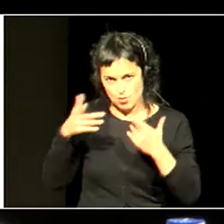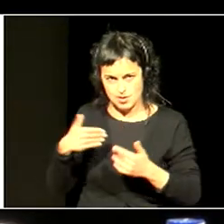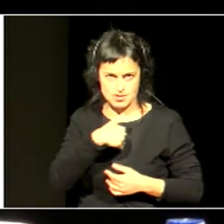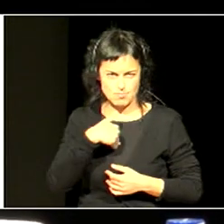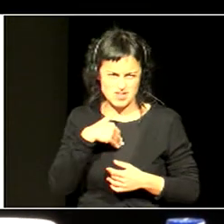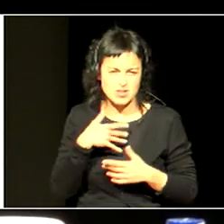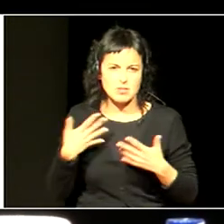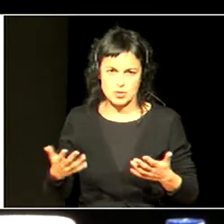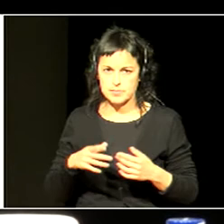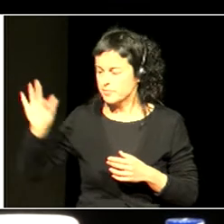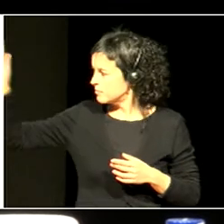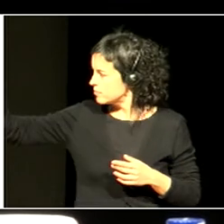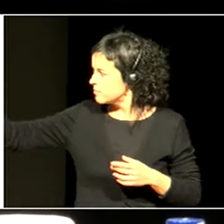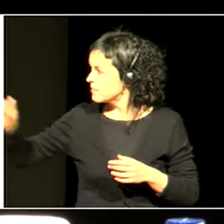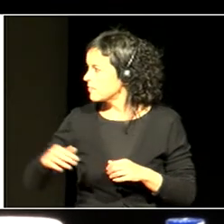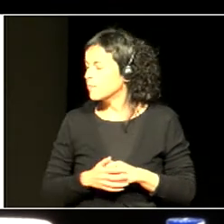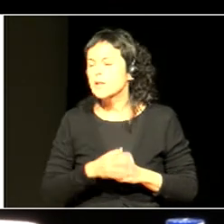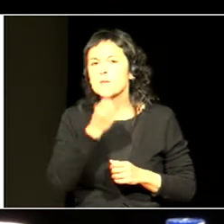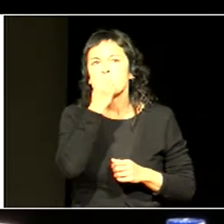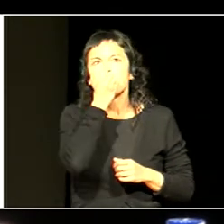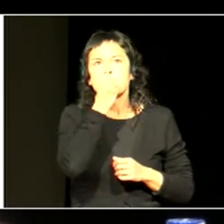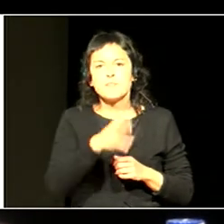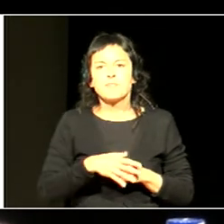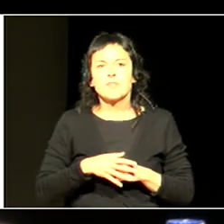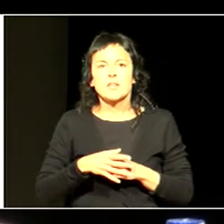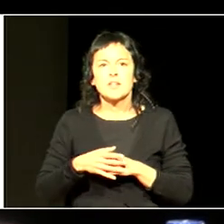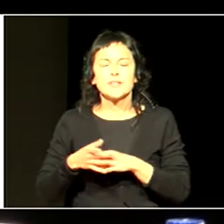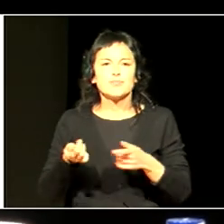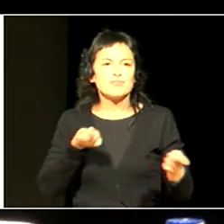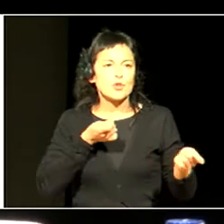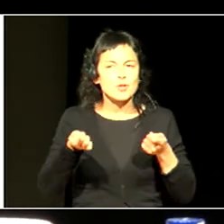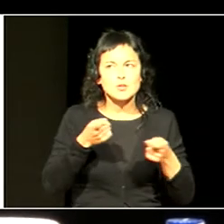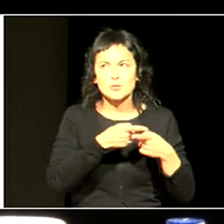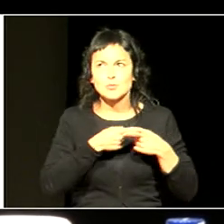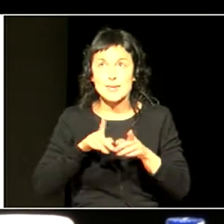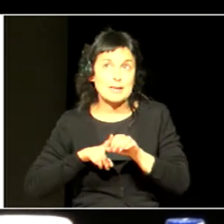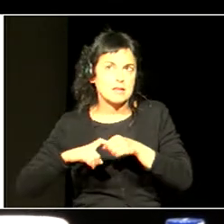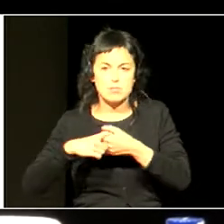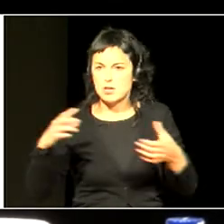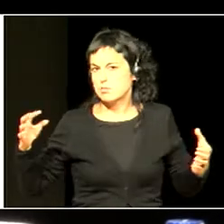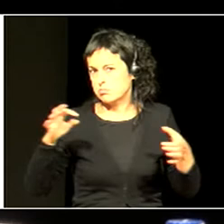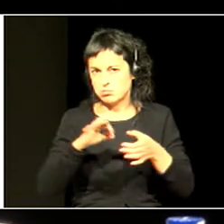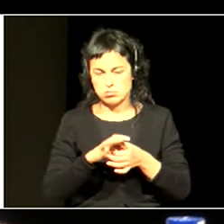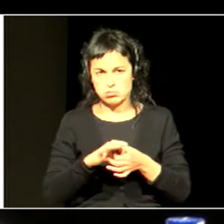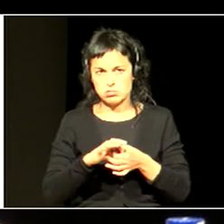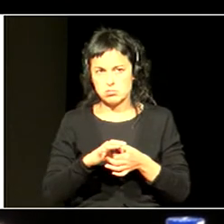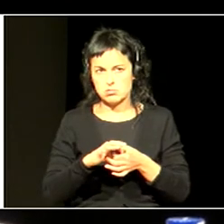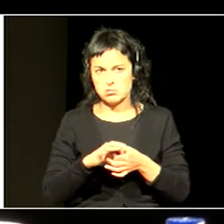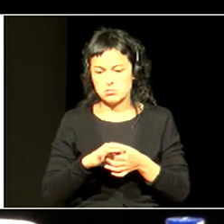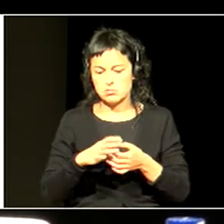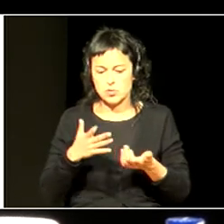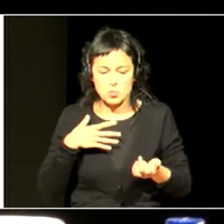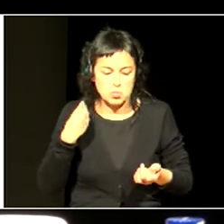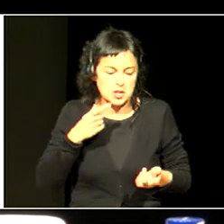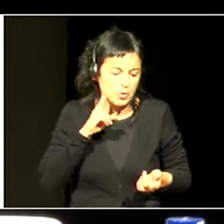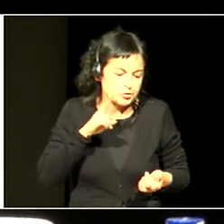Ba, oso ondo, koordinazioia eta parte hartzia nire ustez lotuta dagoz, ez da? Igual, gu koordinazioiari moten dut dago